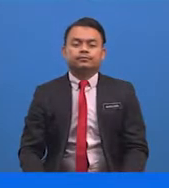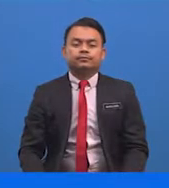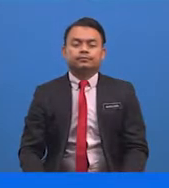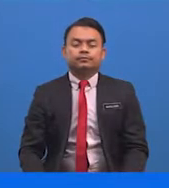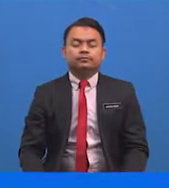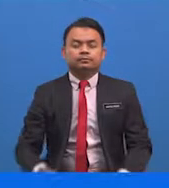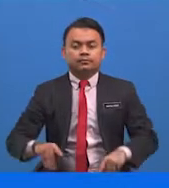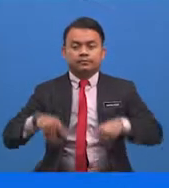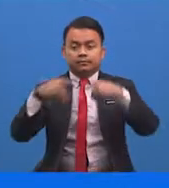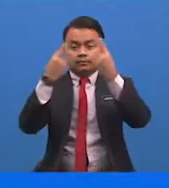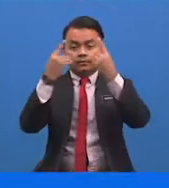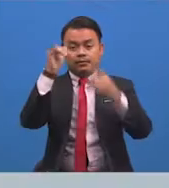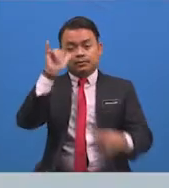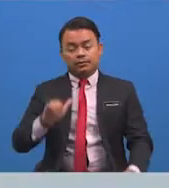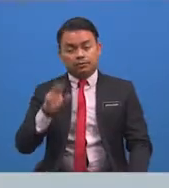Kesan yang kedua ialah